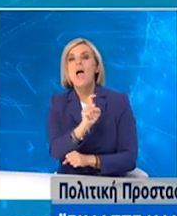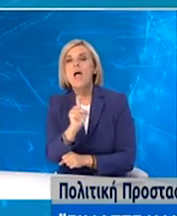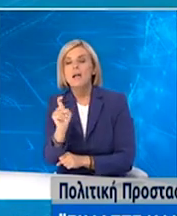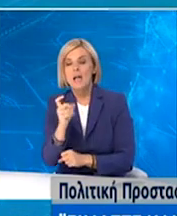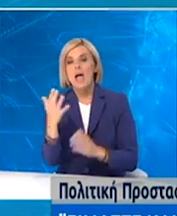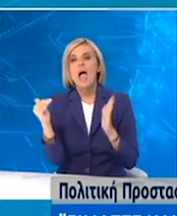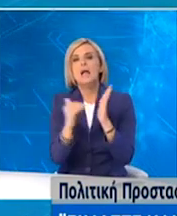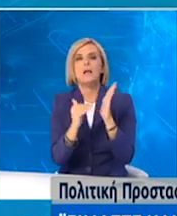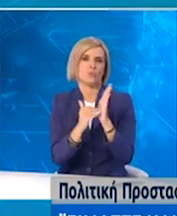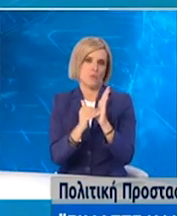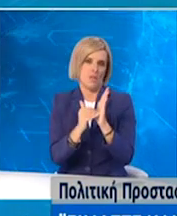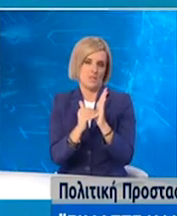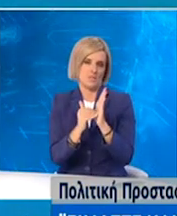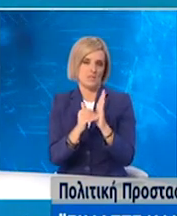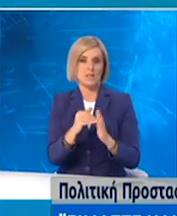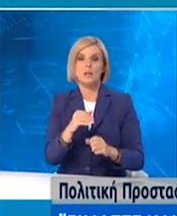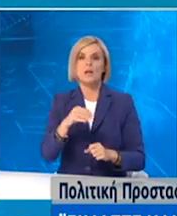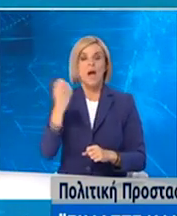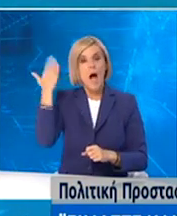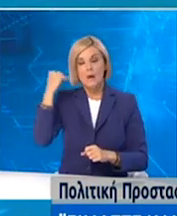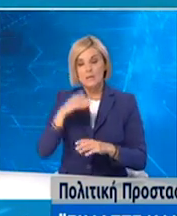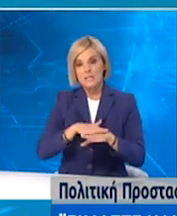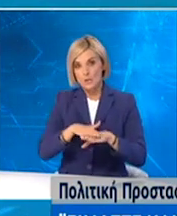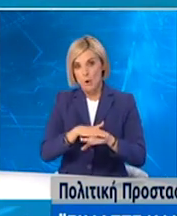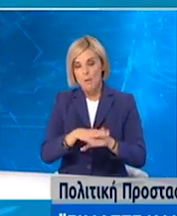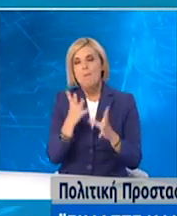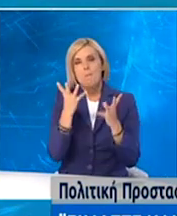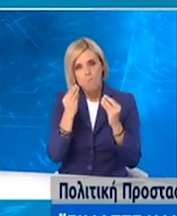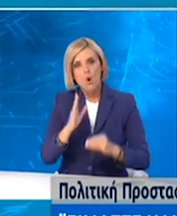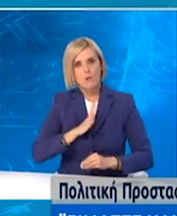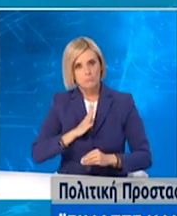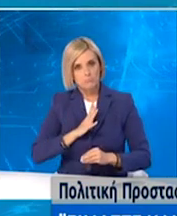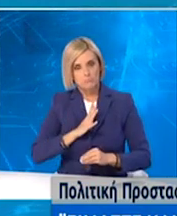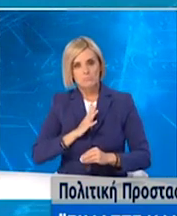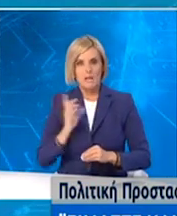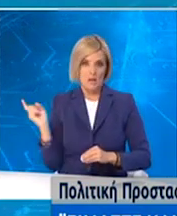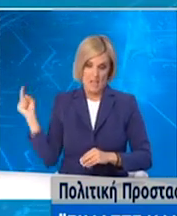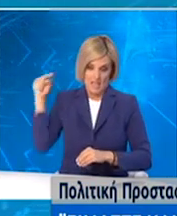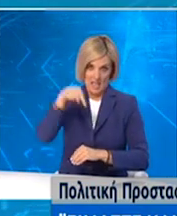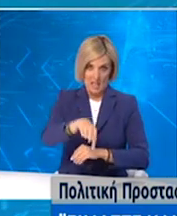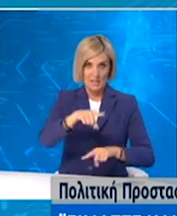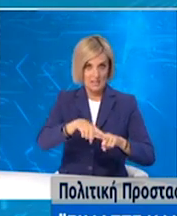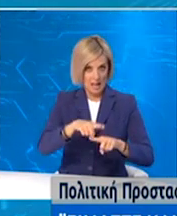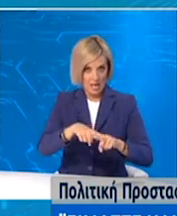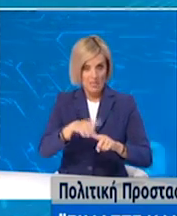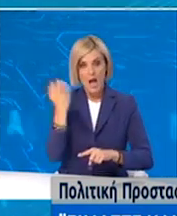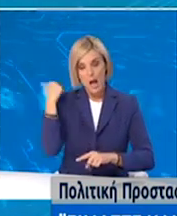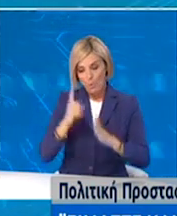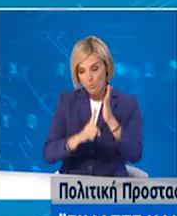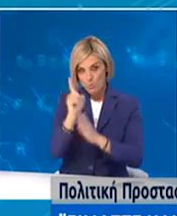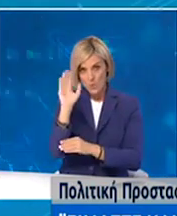πολίτες έχουν μπει σε καραντίνα από την 1η Ιουλίου. Είτε ως στενές επαφές high ή low risk, οι χνηλατήσεων που έχουμε